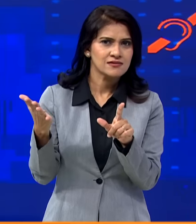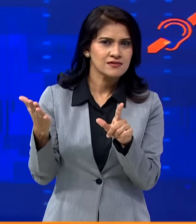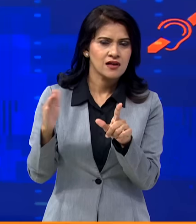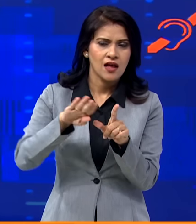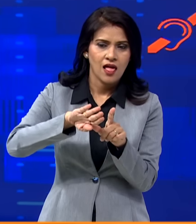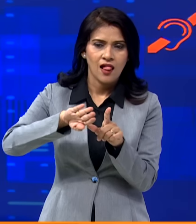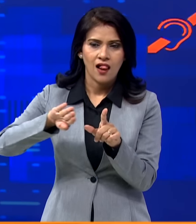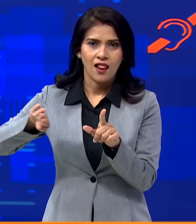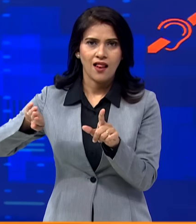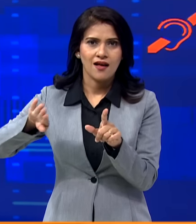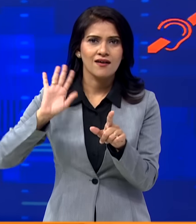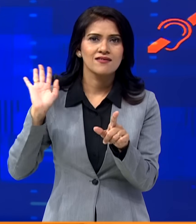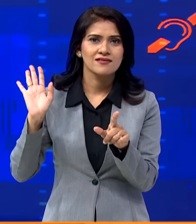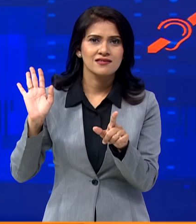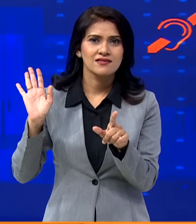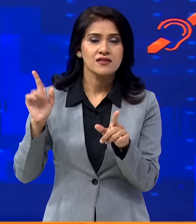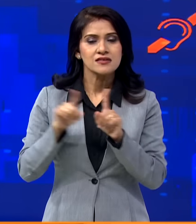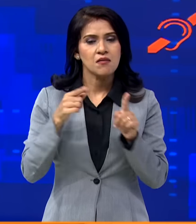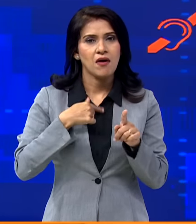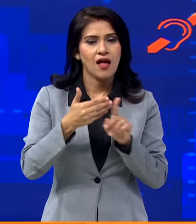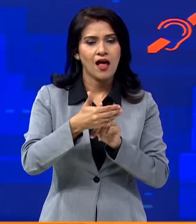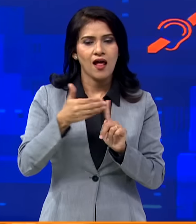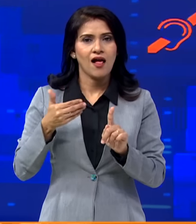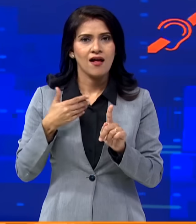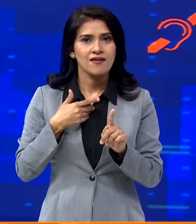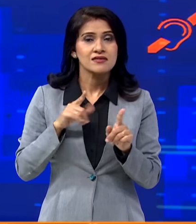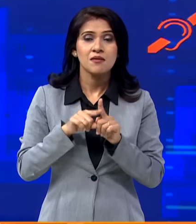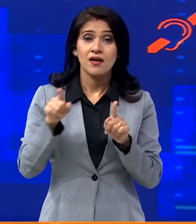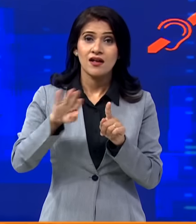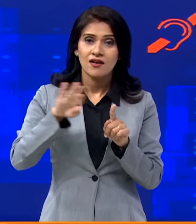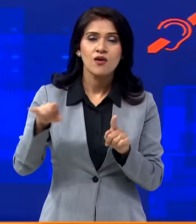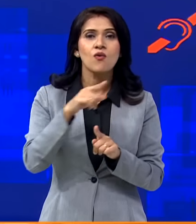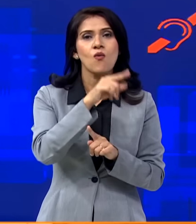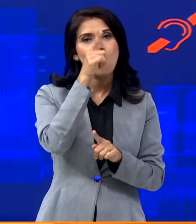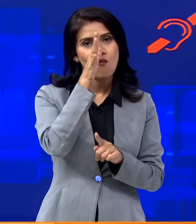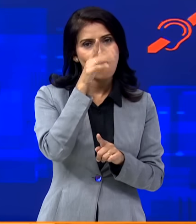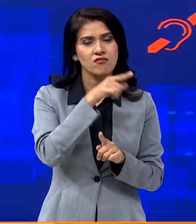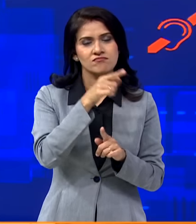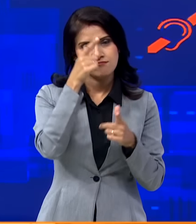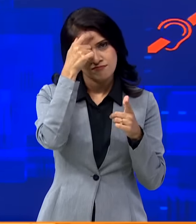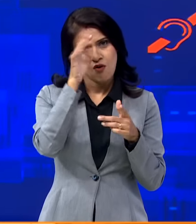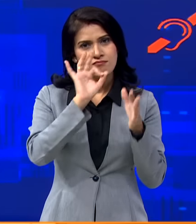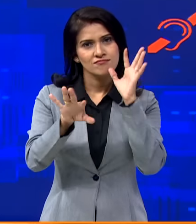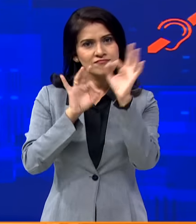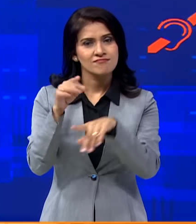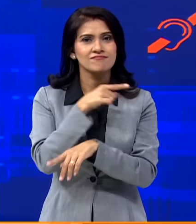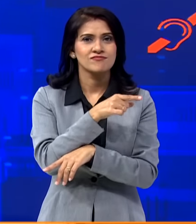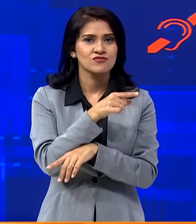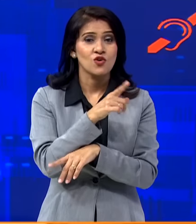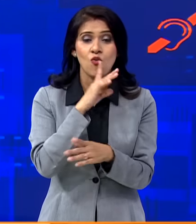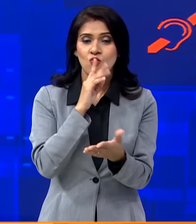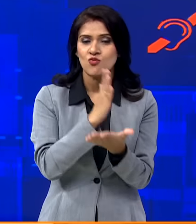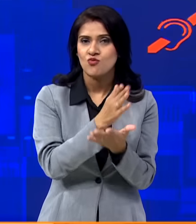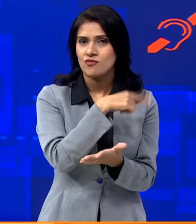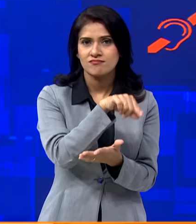साइड कर दिया जैसे आचार्य प्रमोध कृष्ण को कर दिया तो धोखा तो इन्होंने दिया है छल तो इन्होंने